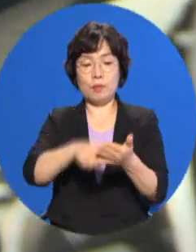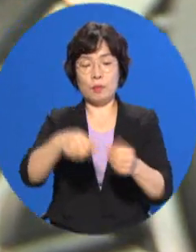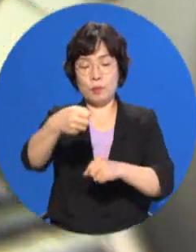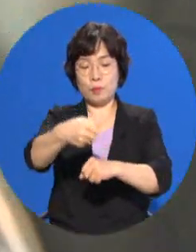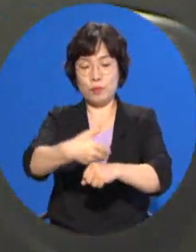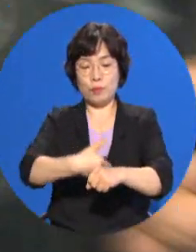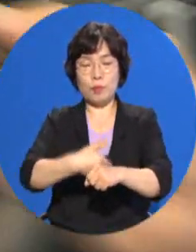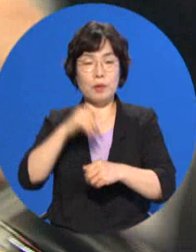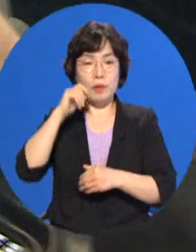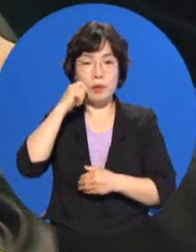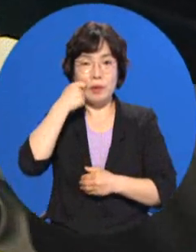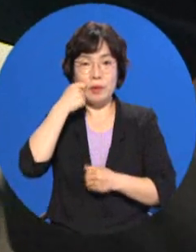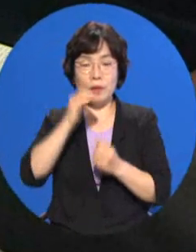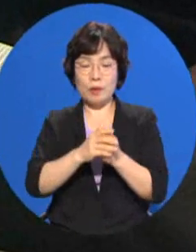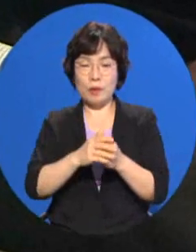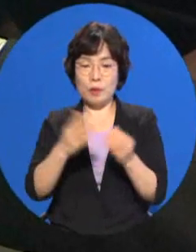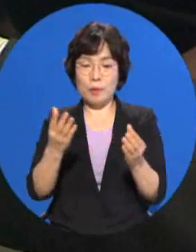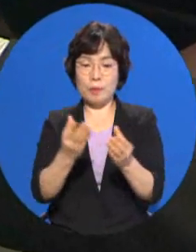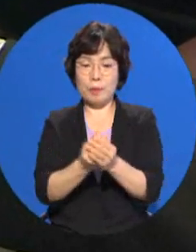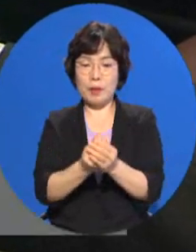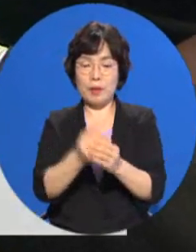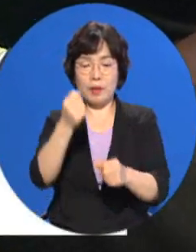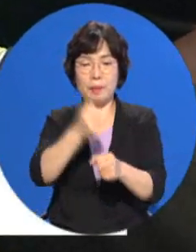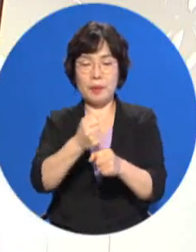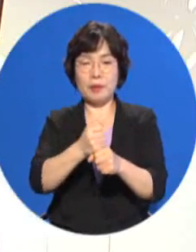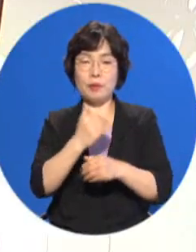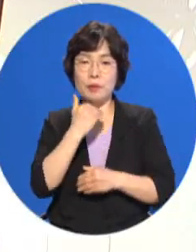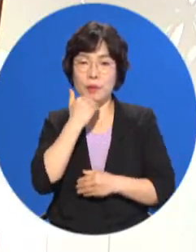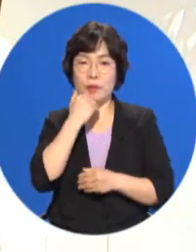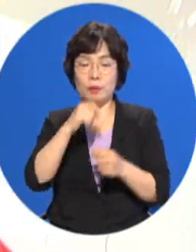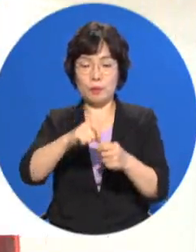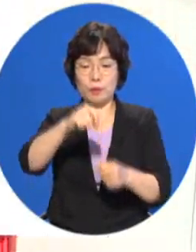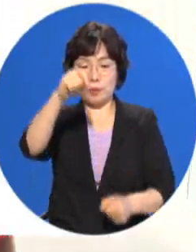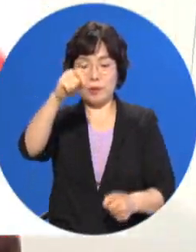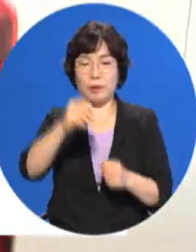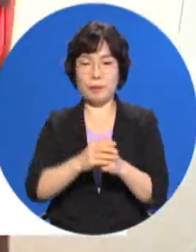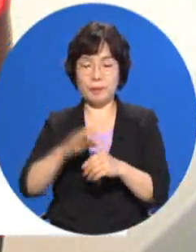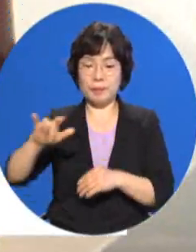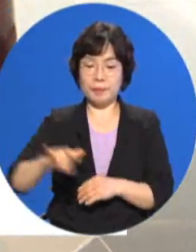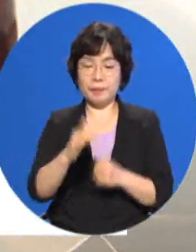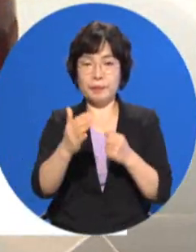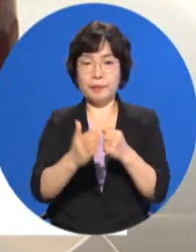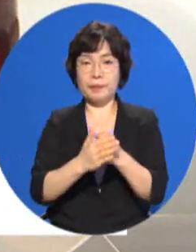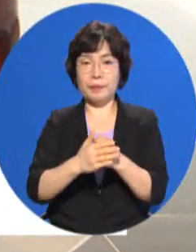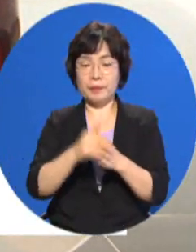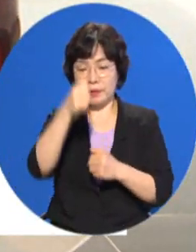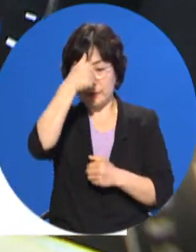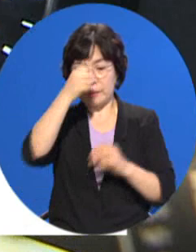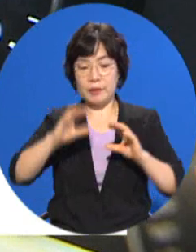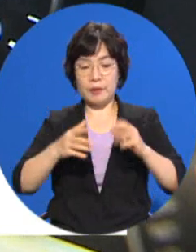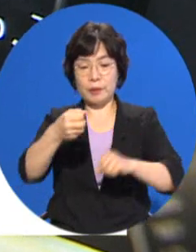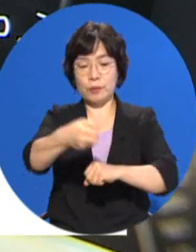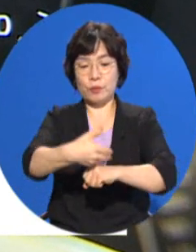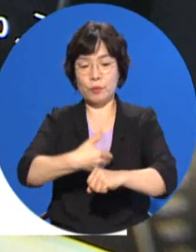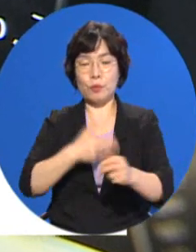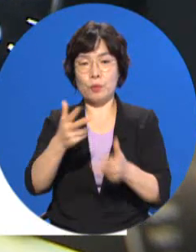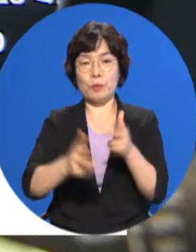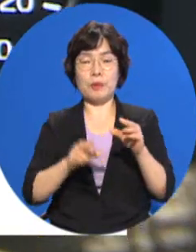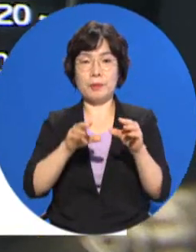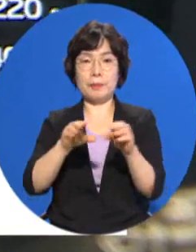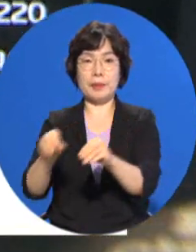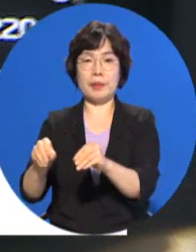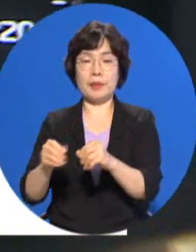차질이 생기면서 출고 대기가 더욱 길어지고 있습니다. 코로나19의 영향으로 인도 현지의 부품 공장이